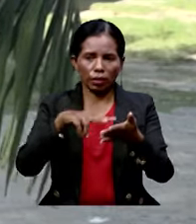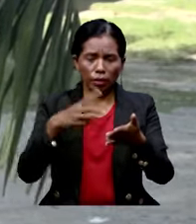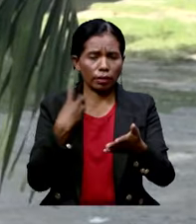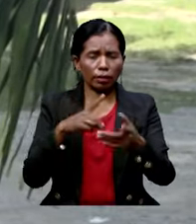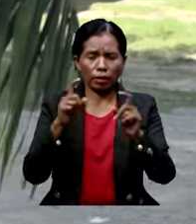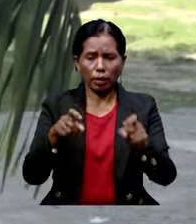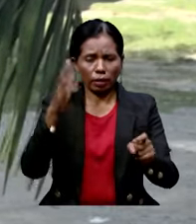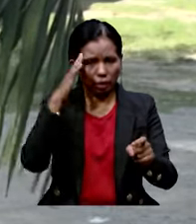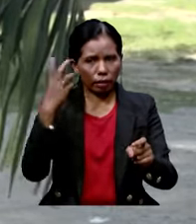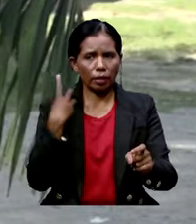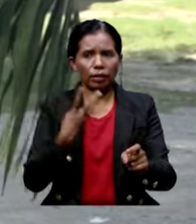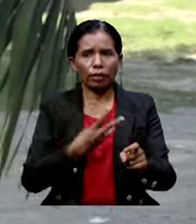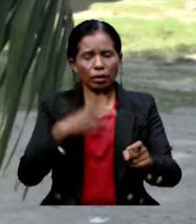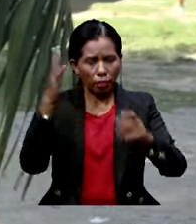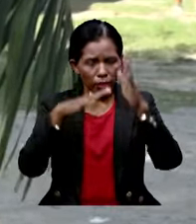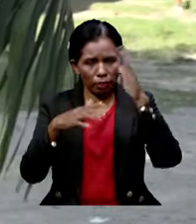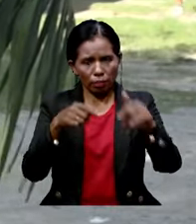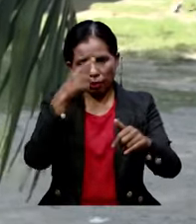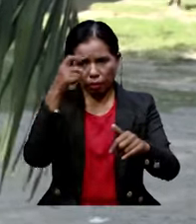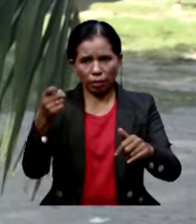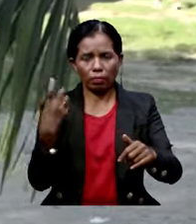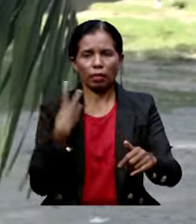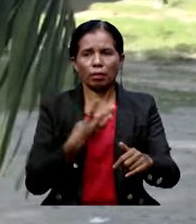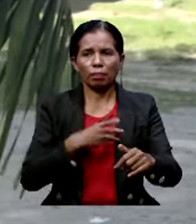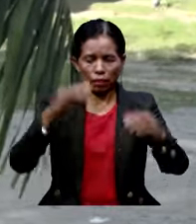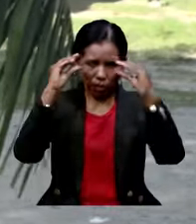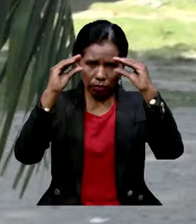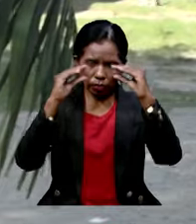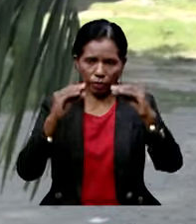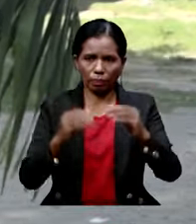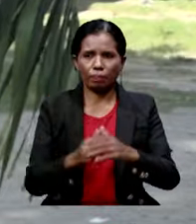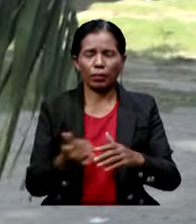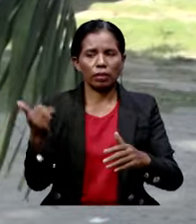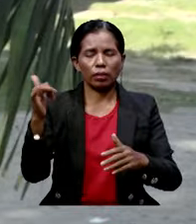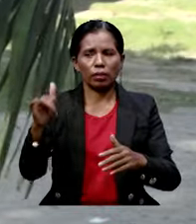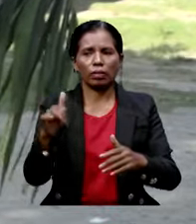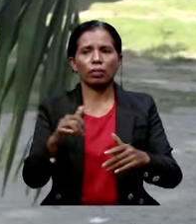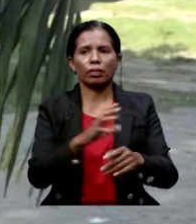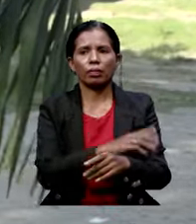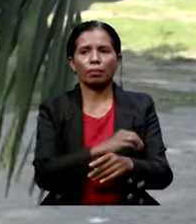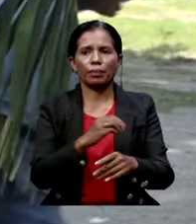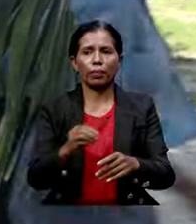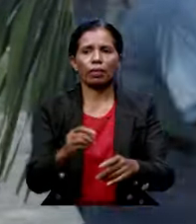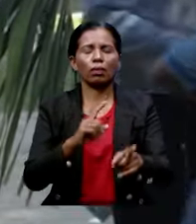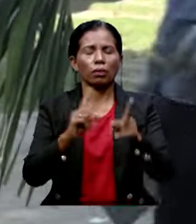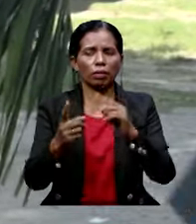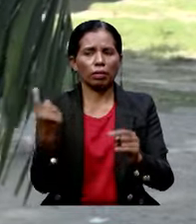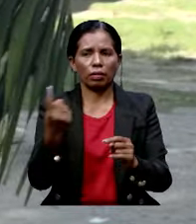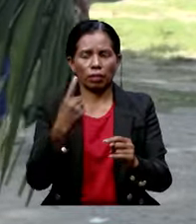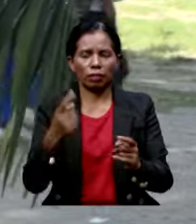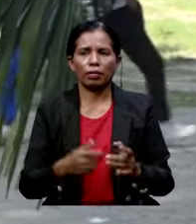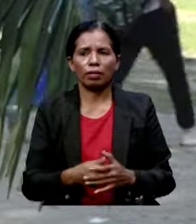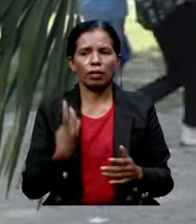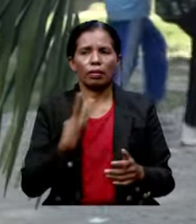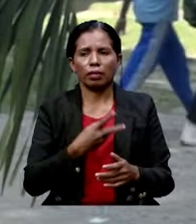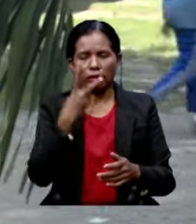tene kon la tene ira ne problema tam ye ne itare ba ami ansa anorin sirne karve sirne pronunse sa ne la base ni sana faten la ya be itare